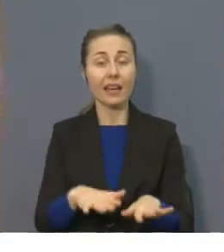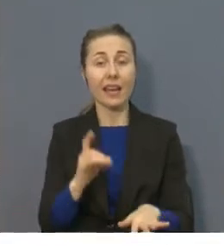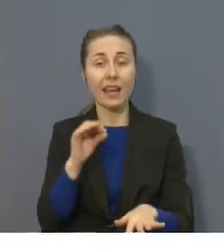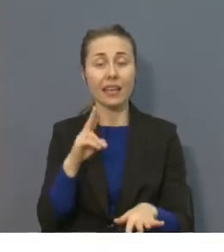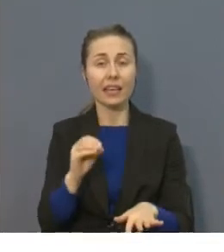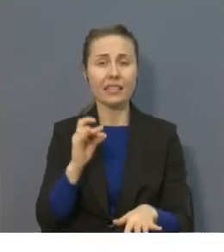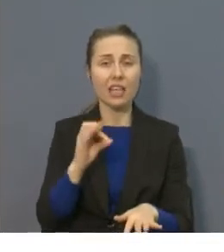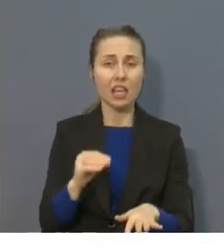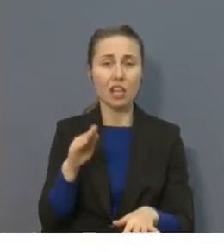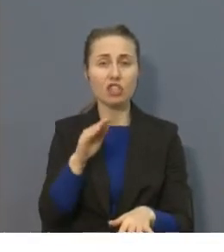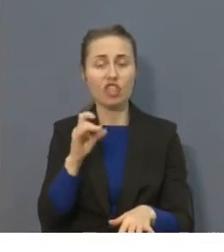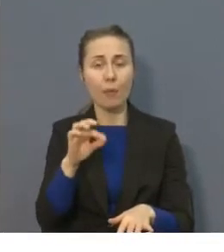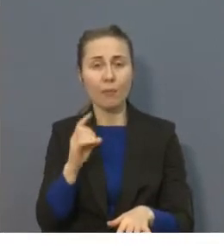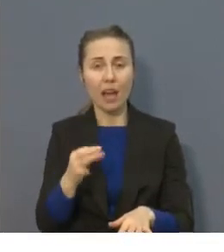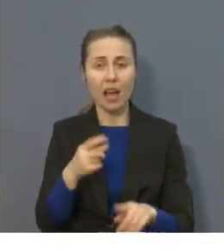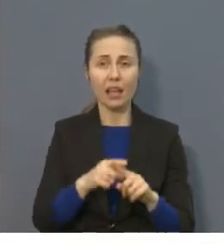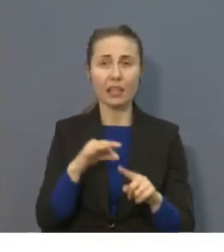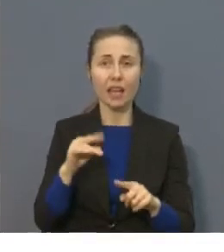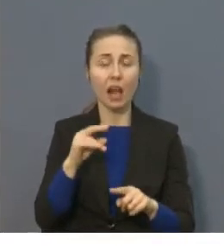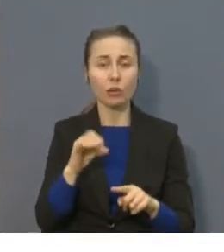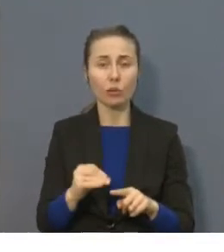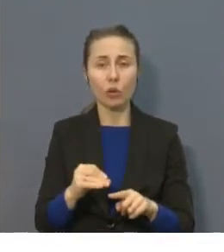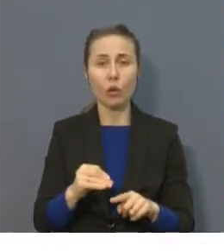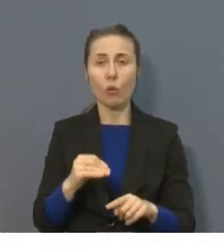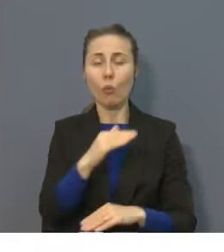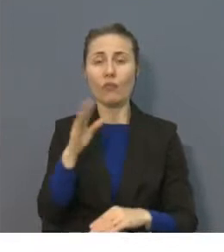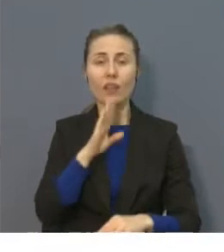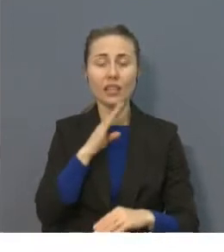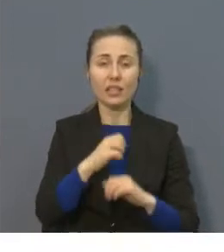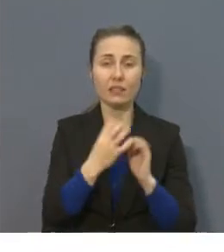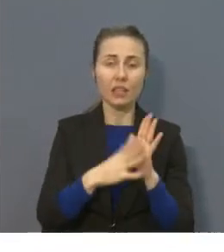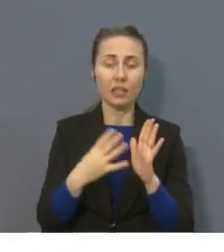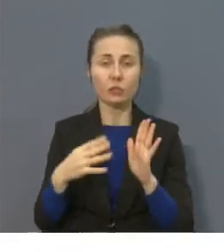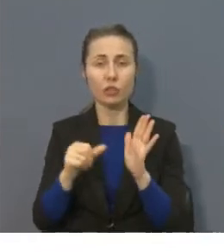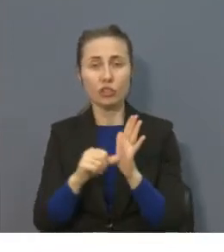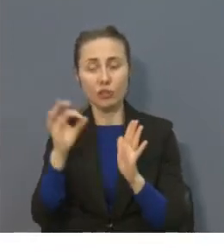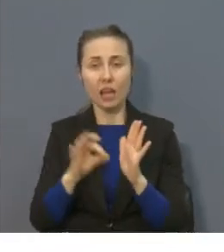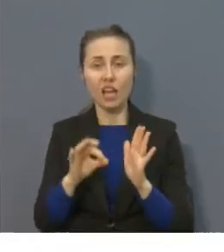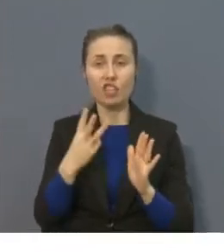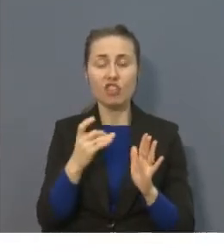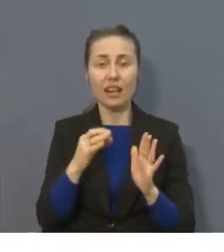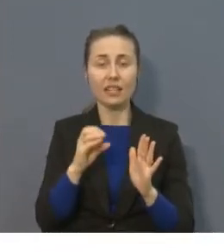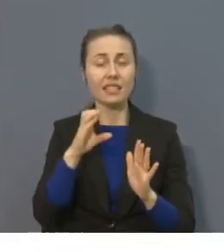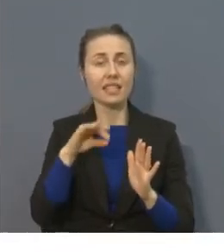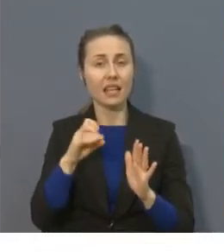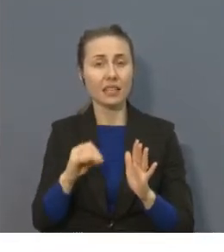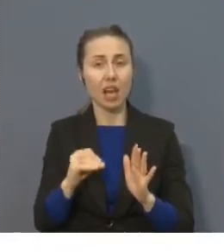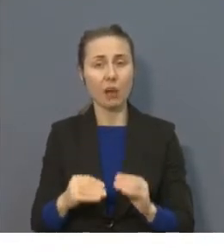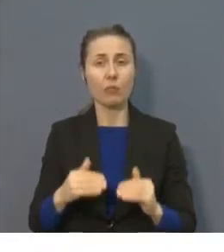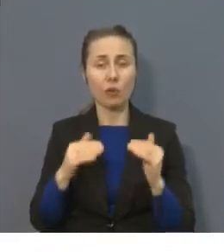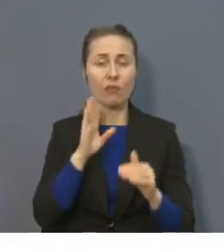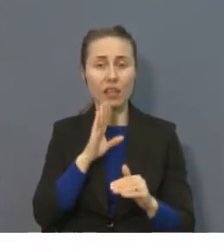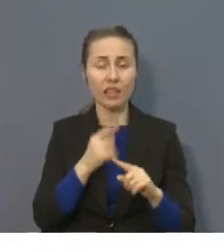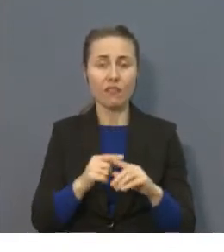деңгейі қалыпты мөлшерден 19-46% дейін төмен. Шағалалы мен Сілет өзендерінде су көлемі 6,8% жоғары. Биыл